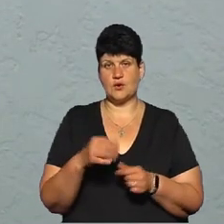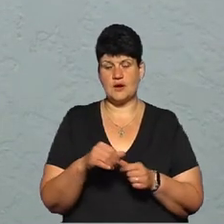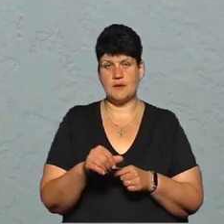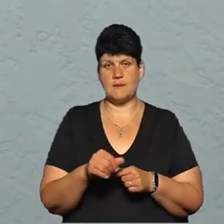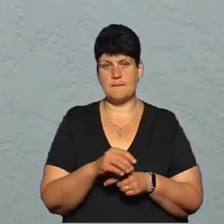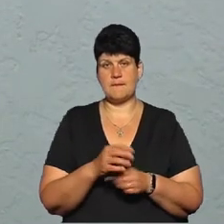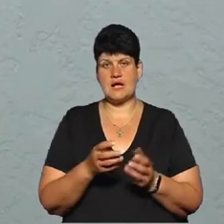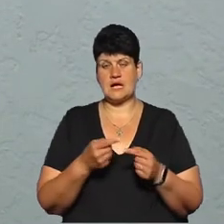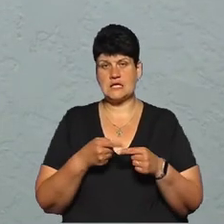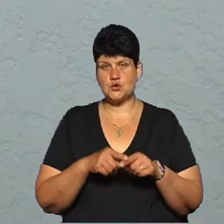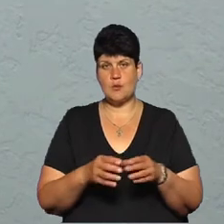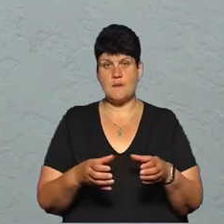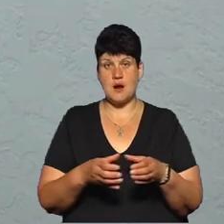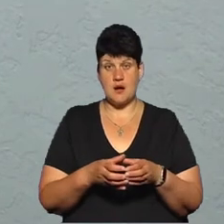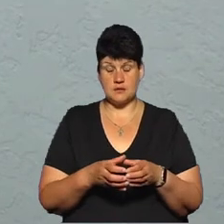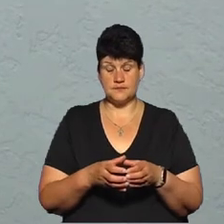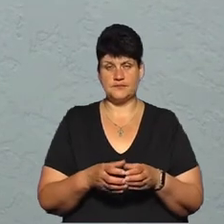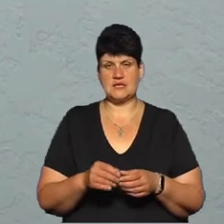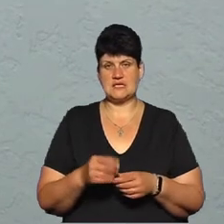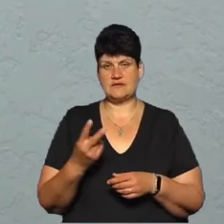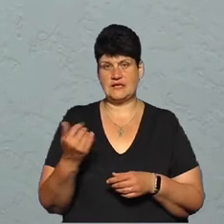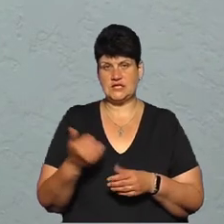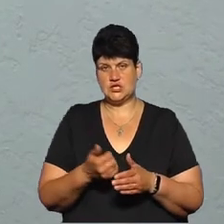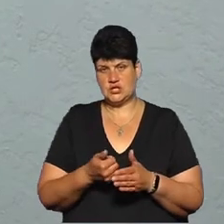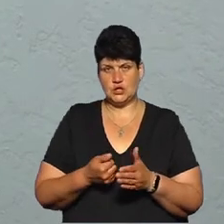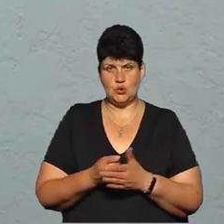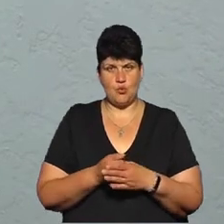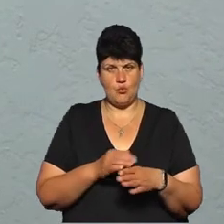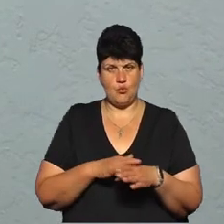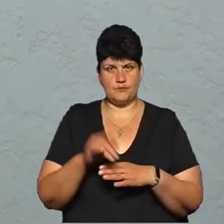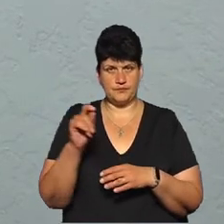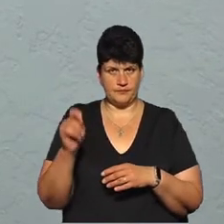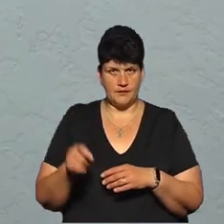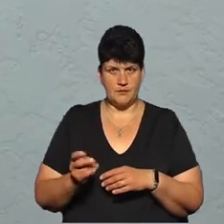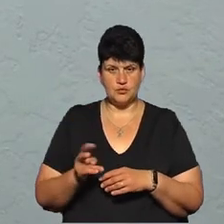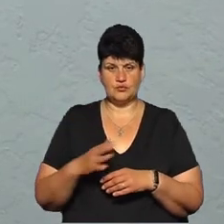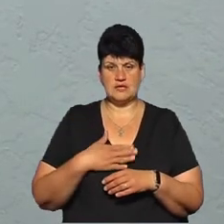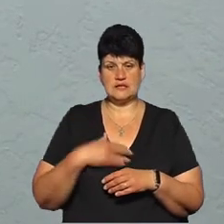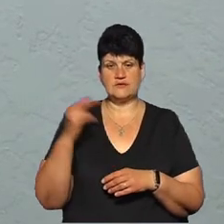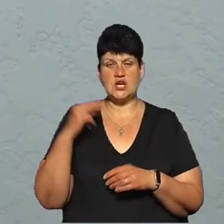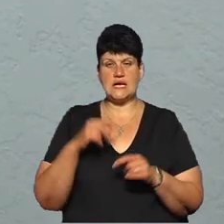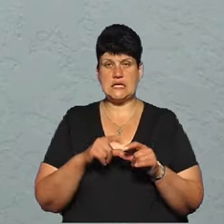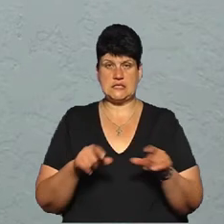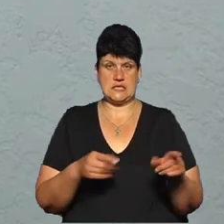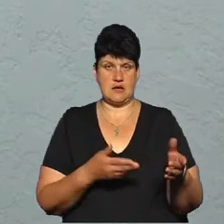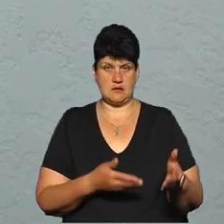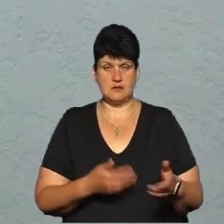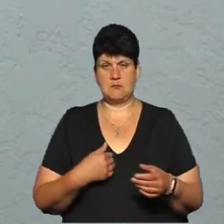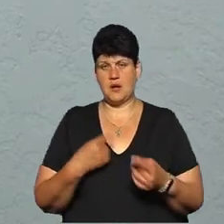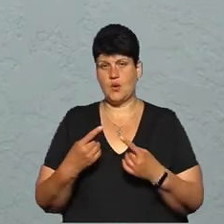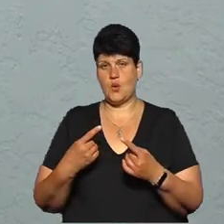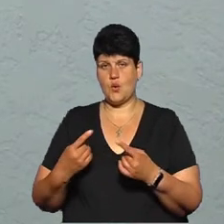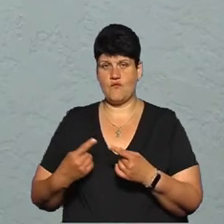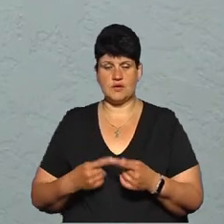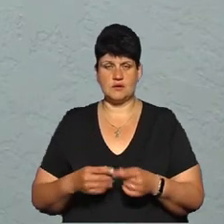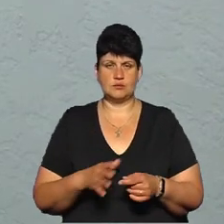тижні до повномасштабного вторгнення він відвідав наш навчальний заклад. Ми говорили про плани